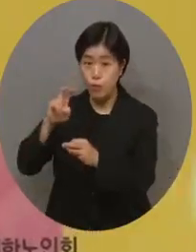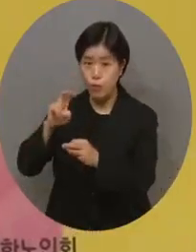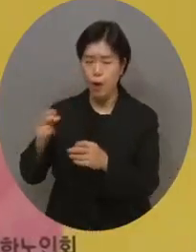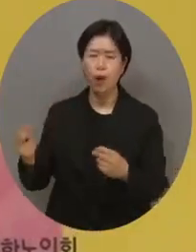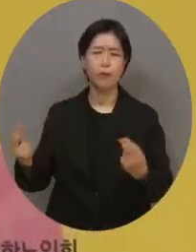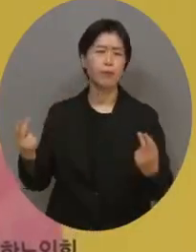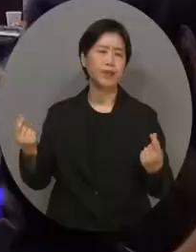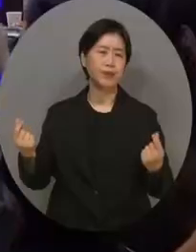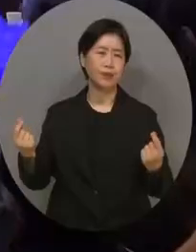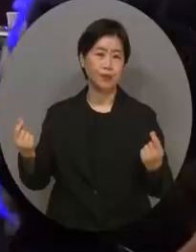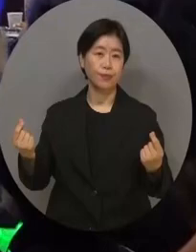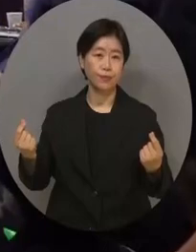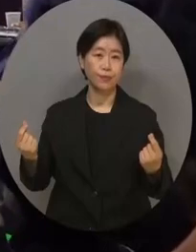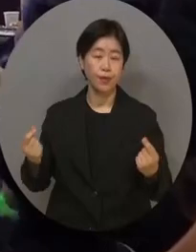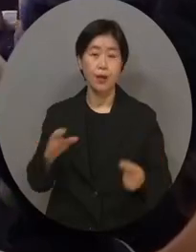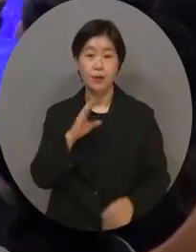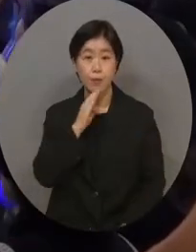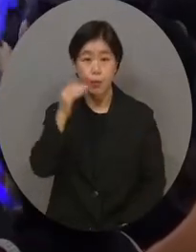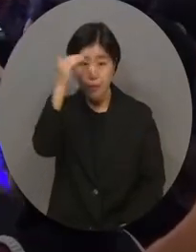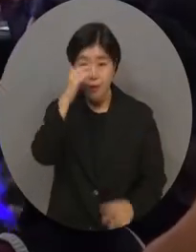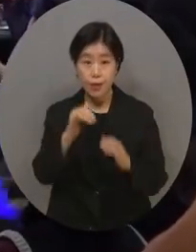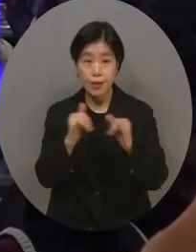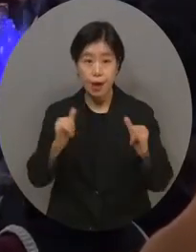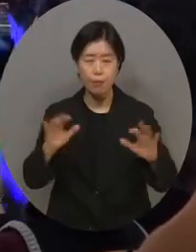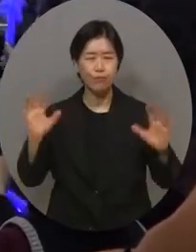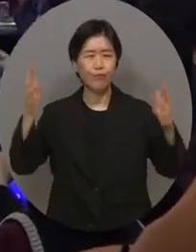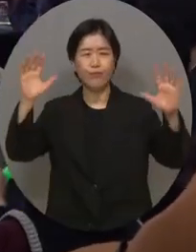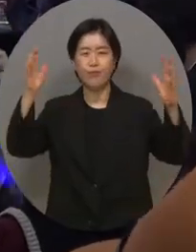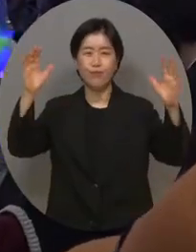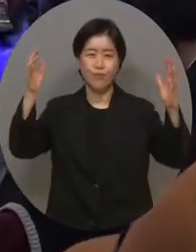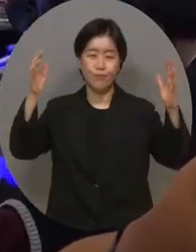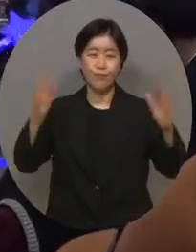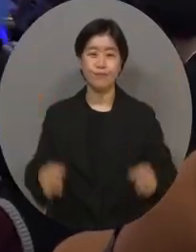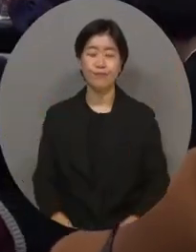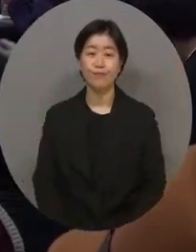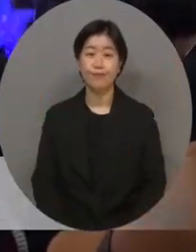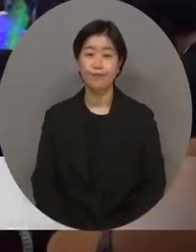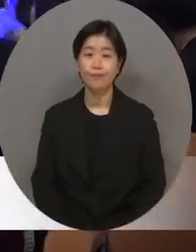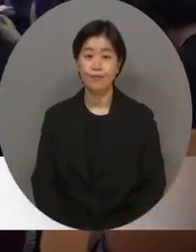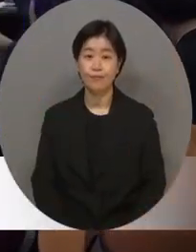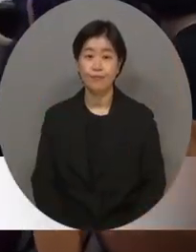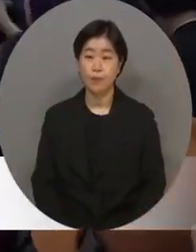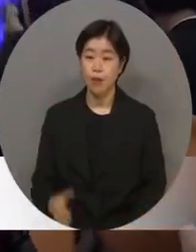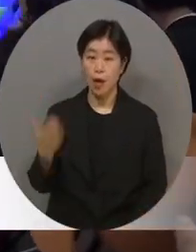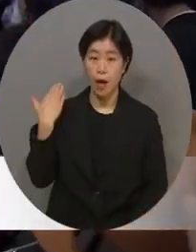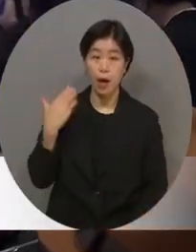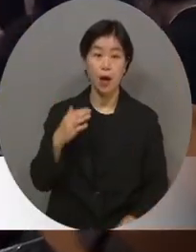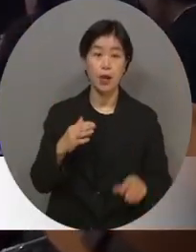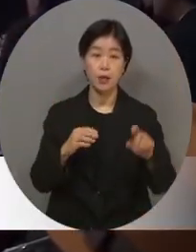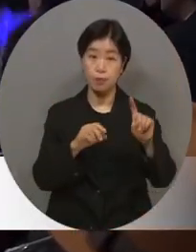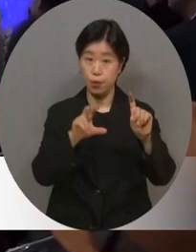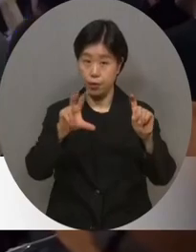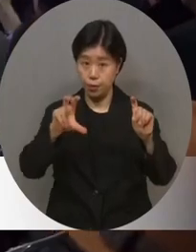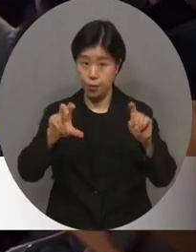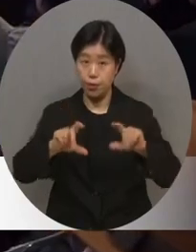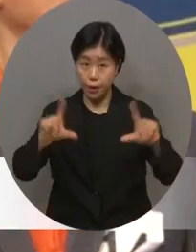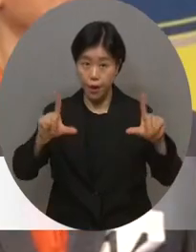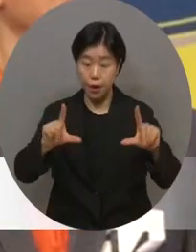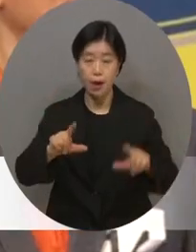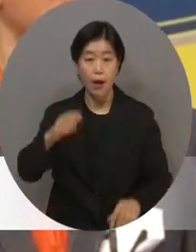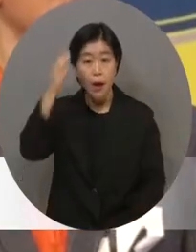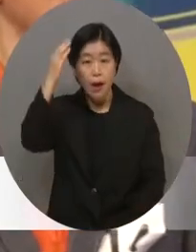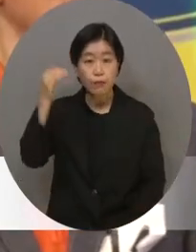매너에 관객들은 응원봉을 흔들며 박수와 환호를 보냅니다. 지난 25일 대한노인회가